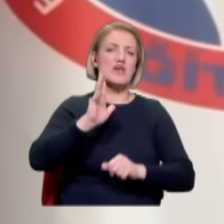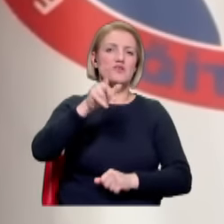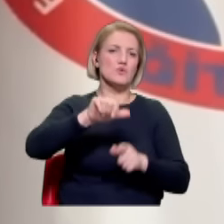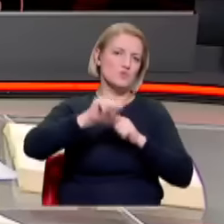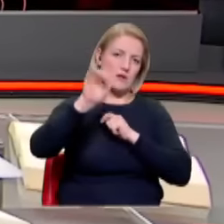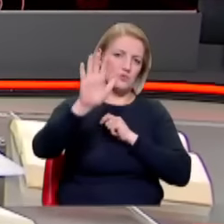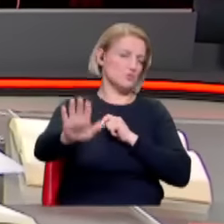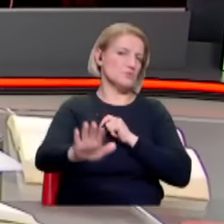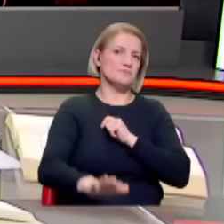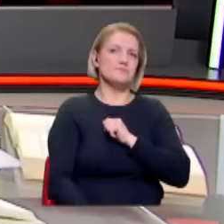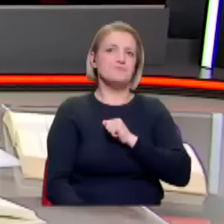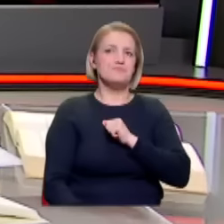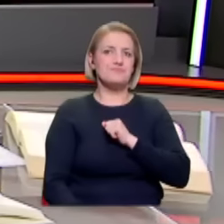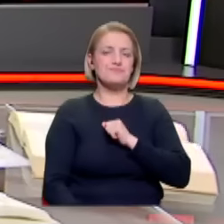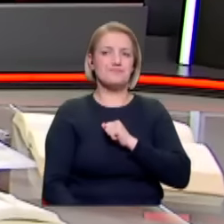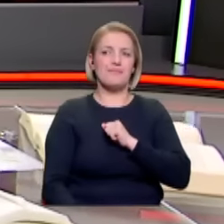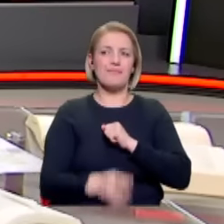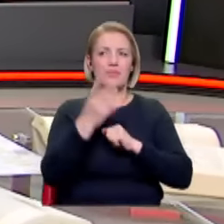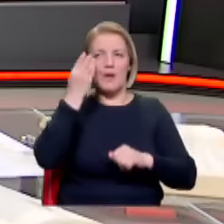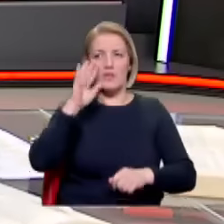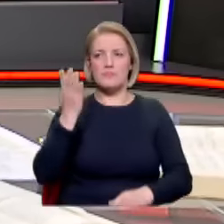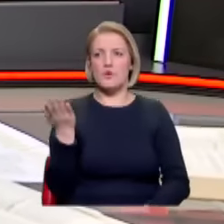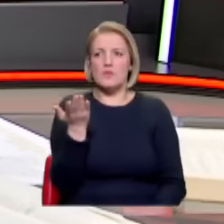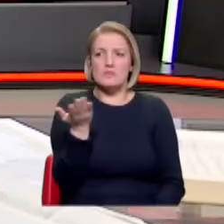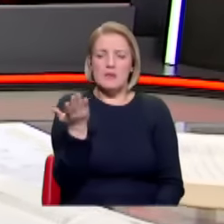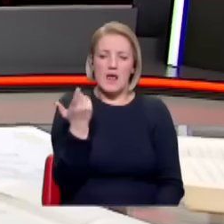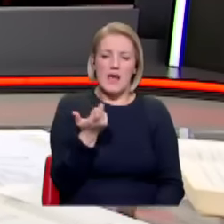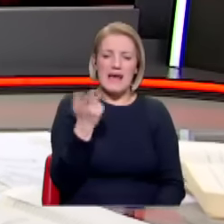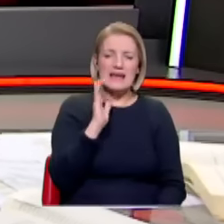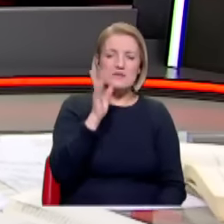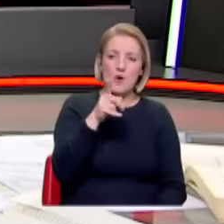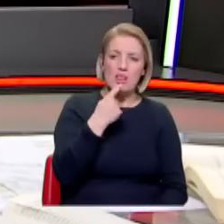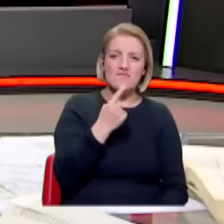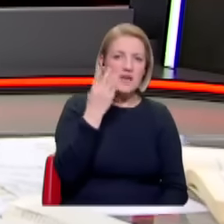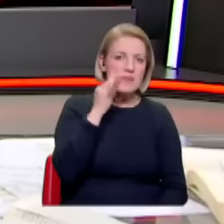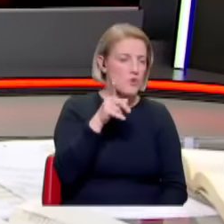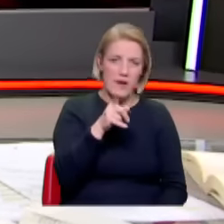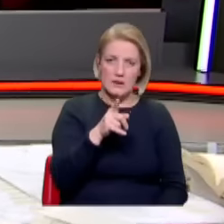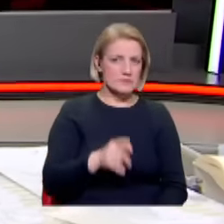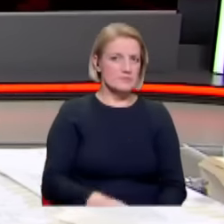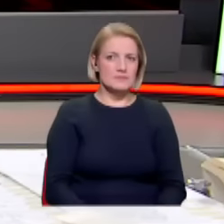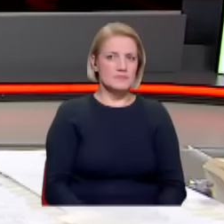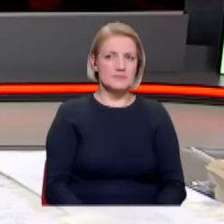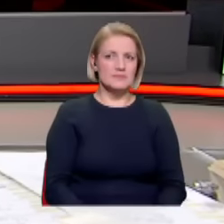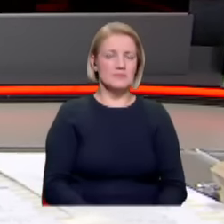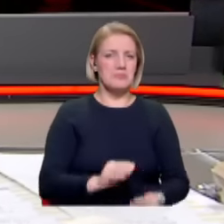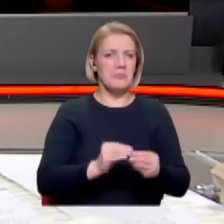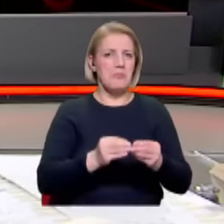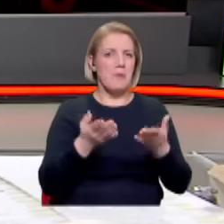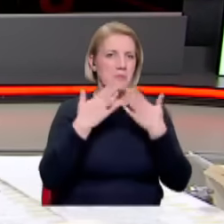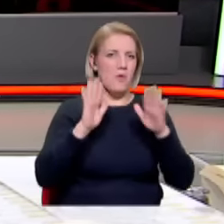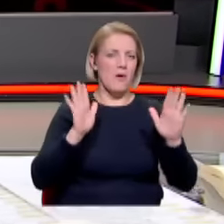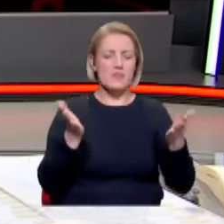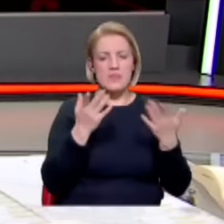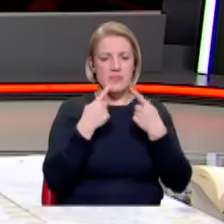tutun. Evet. Bir de anlamıyorlar nereye gidiyor o laf. Onu da anlamıyorlar. Ama mesele değil. Zaten